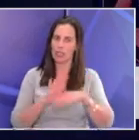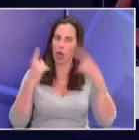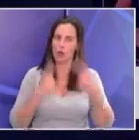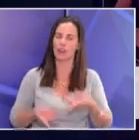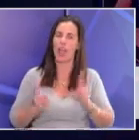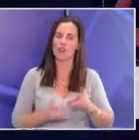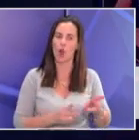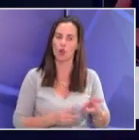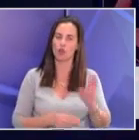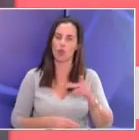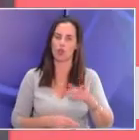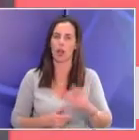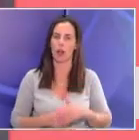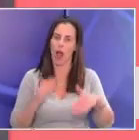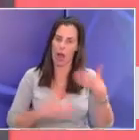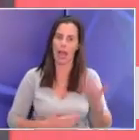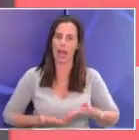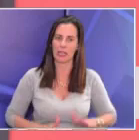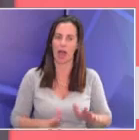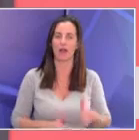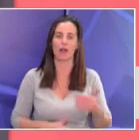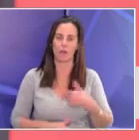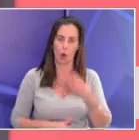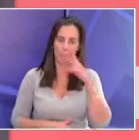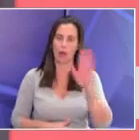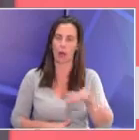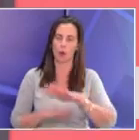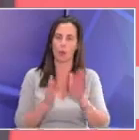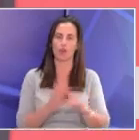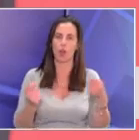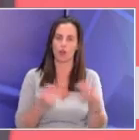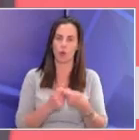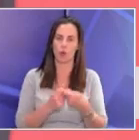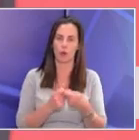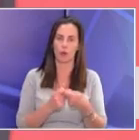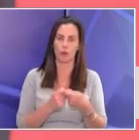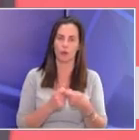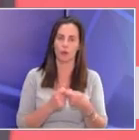ואת האפשרויות שגם עומדות לה בדרך אחר כך. ואנחנו רואים את זה גם בכל מה שקשור למה שנקרא